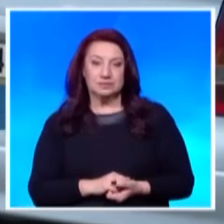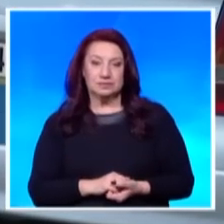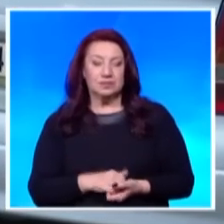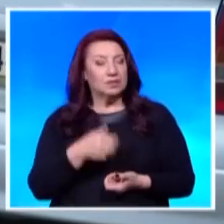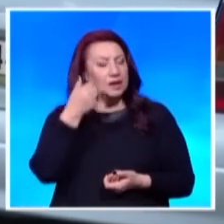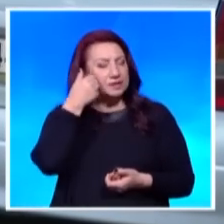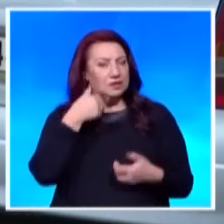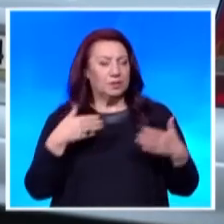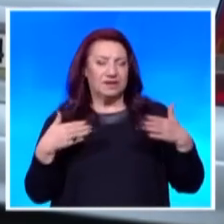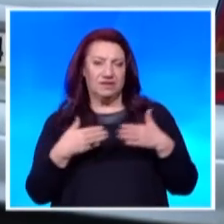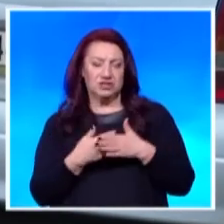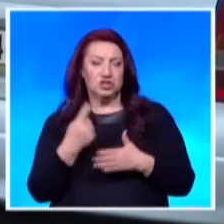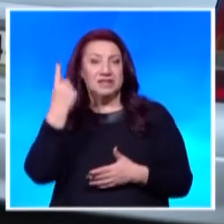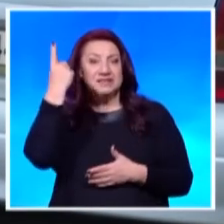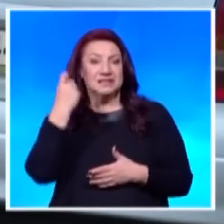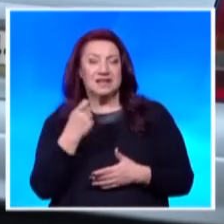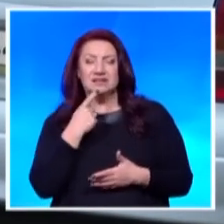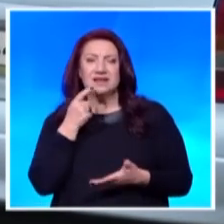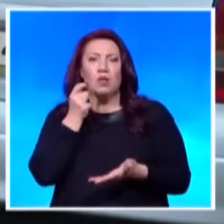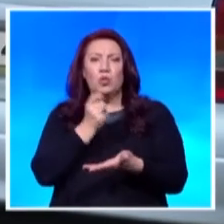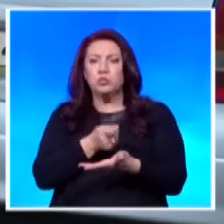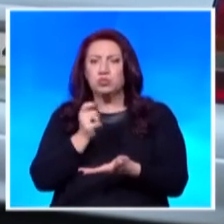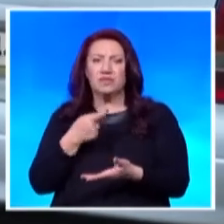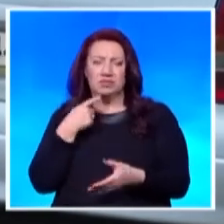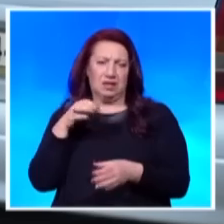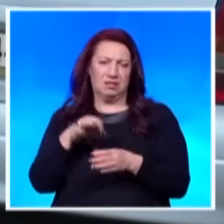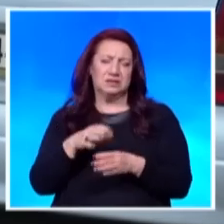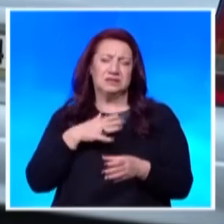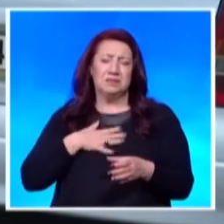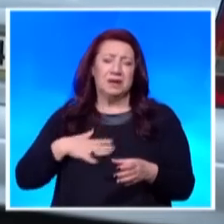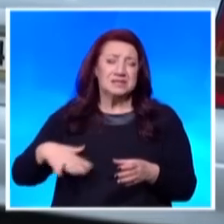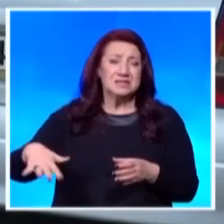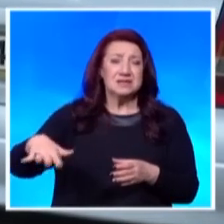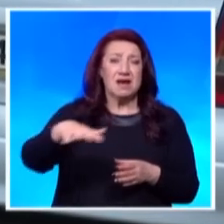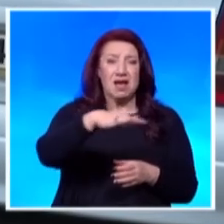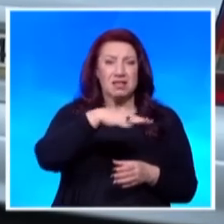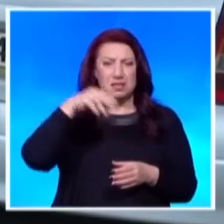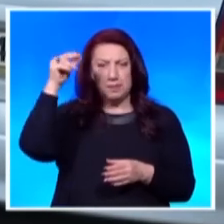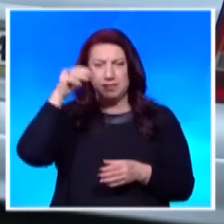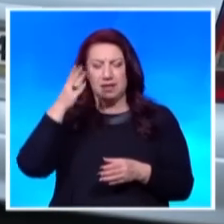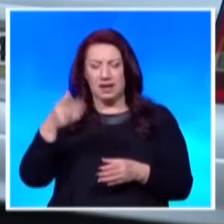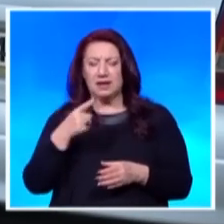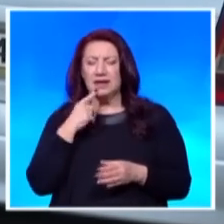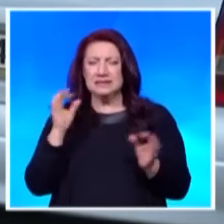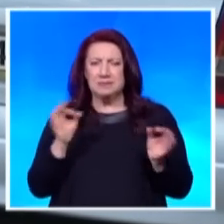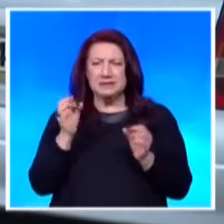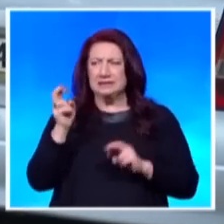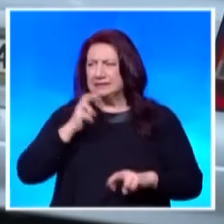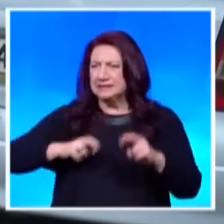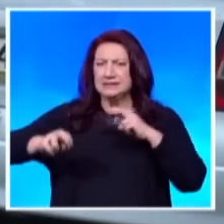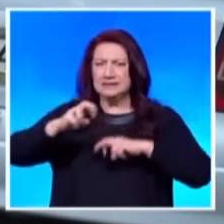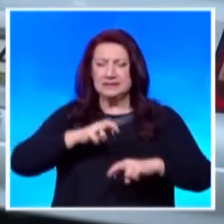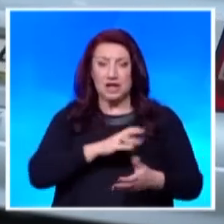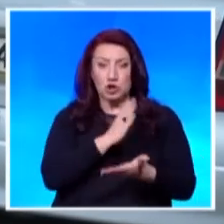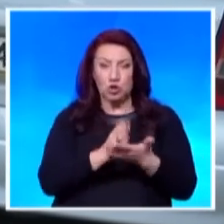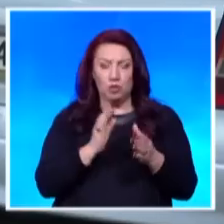Добър вечер. Сигнали за купуване на гласове има в цялата страна, въобще и главният секретар на МВР. Резултатите от специализираните операции до момента